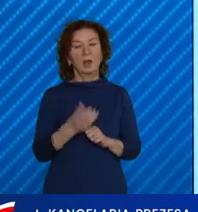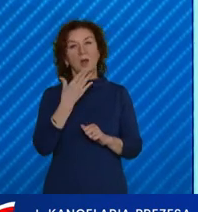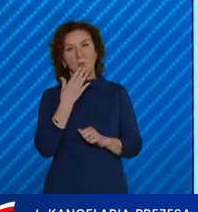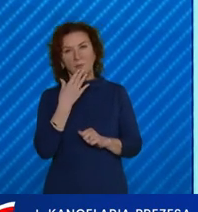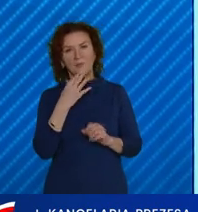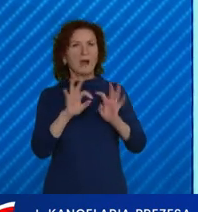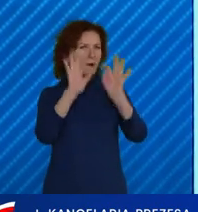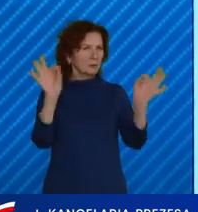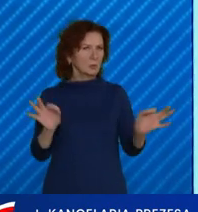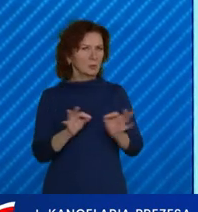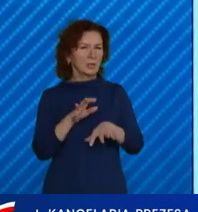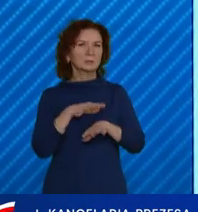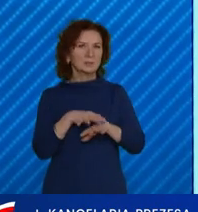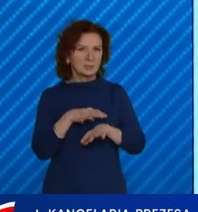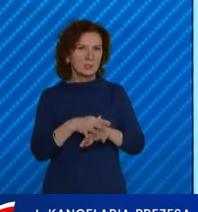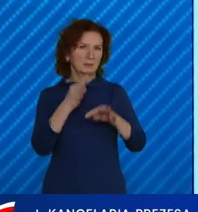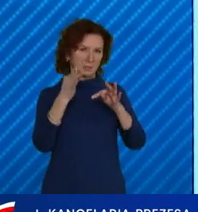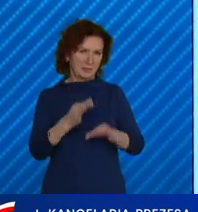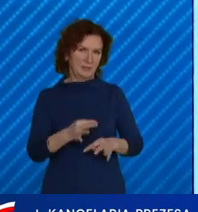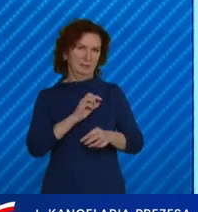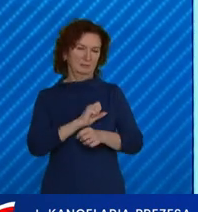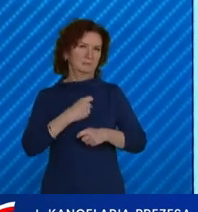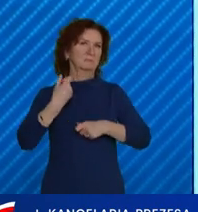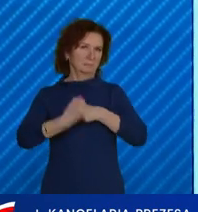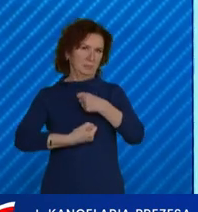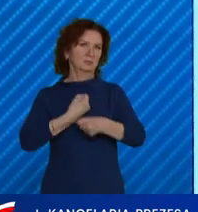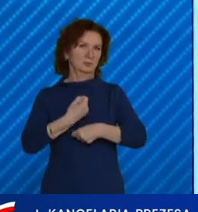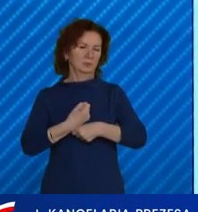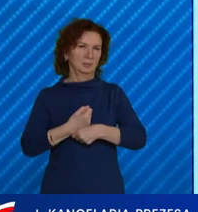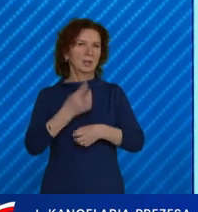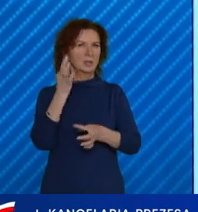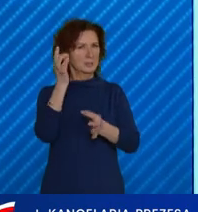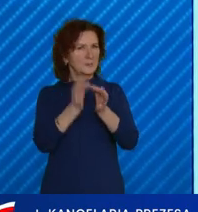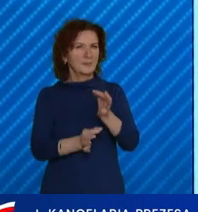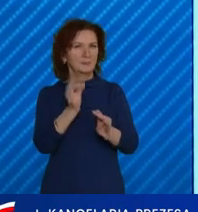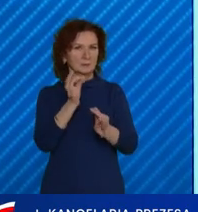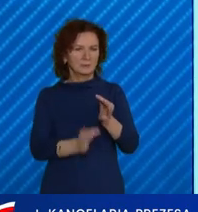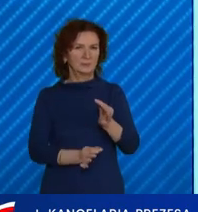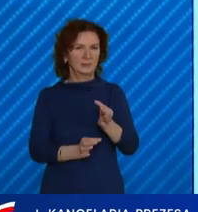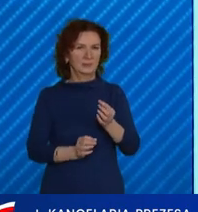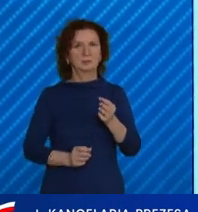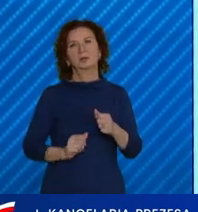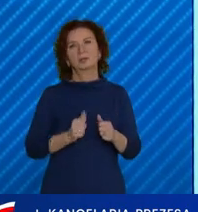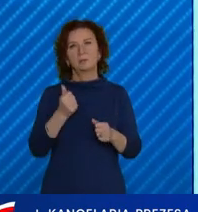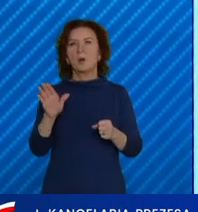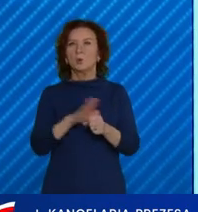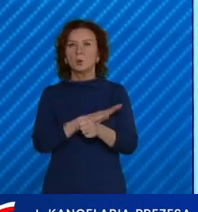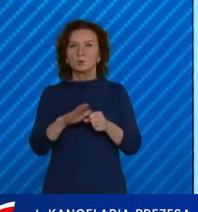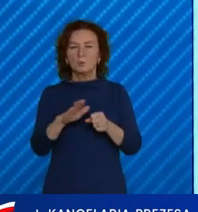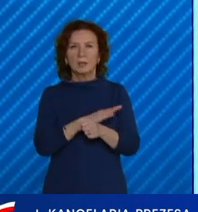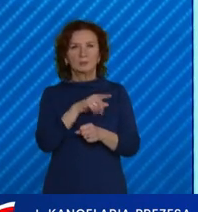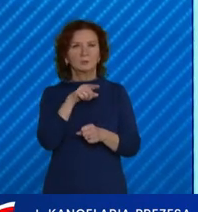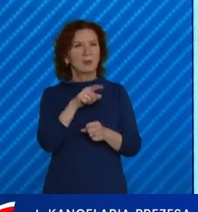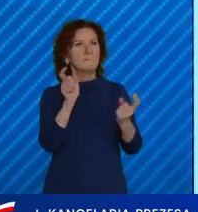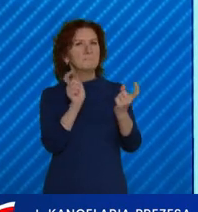pewnym systemie, który już w tej chwili pracuje i jest doprecyzowany poprzez uzupełnienie o te punkty,